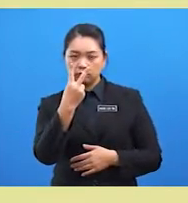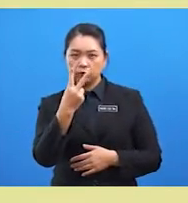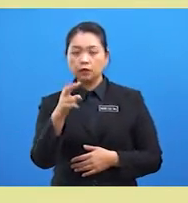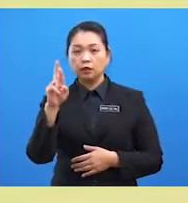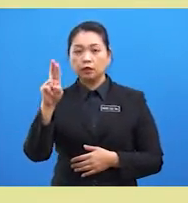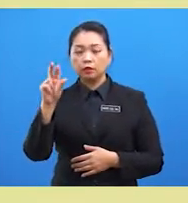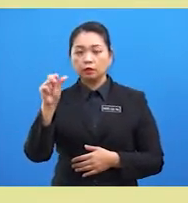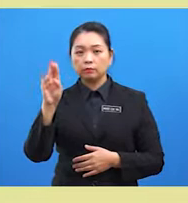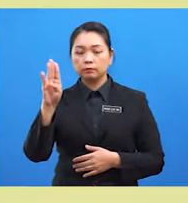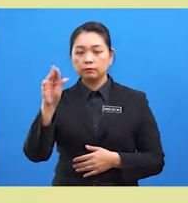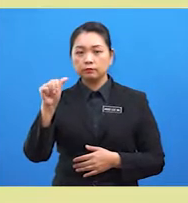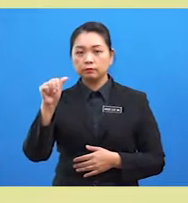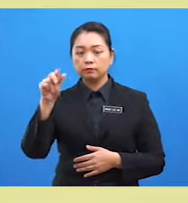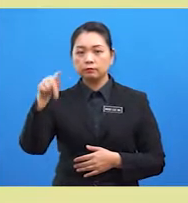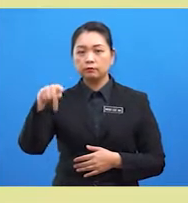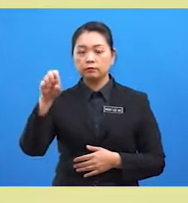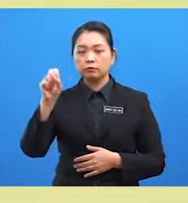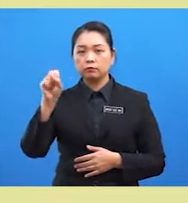raba pesurinya.